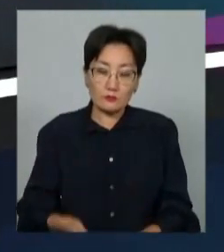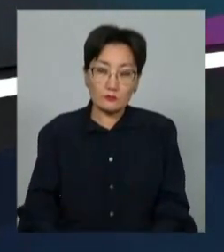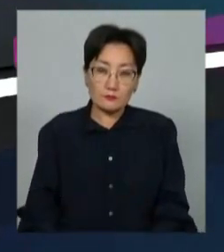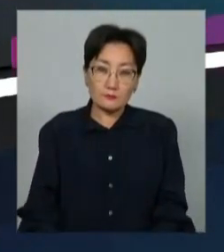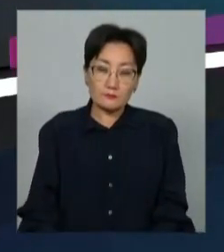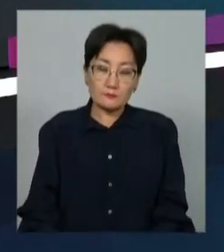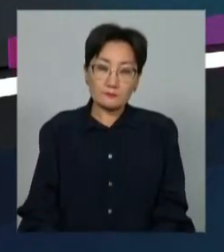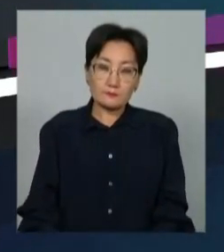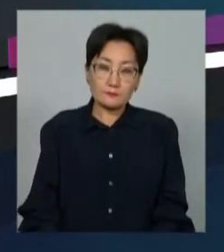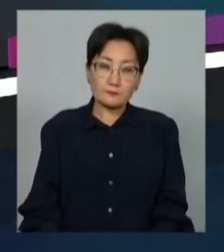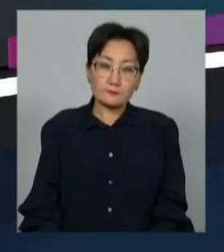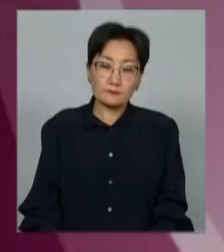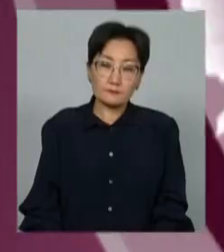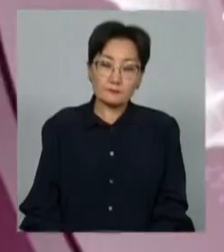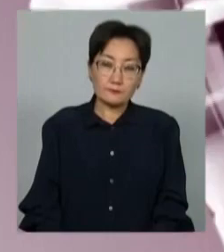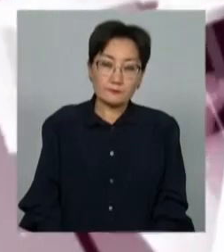часу.